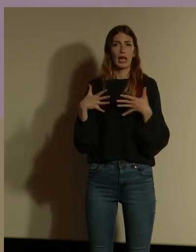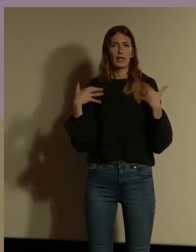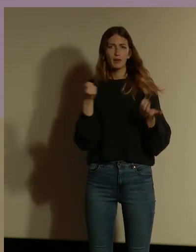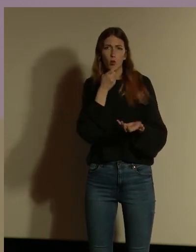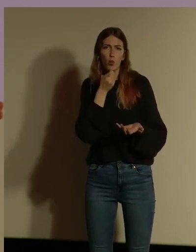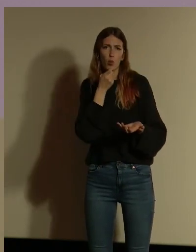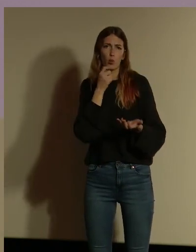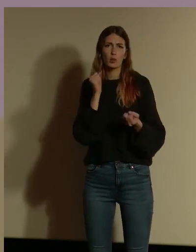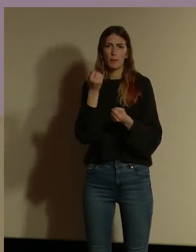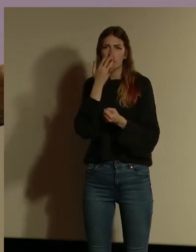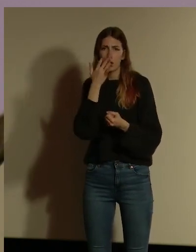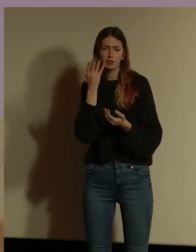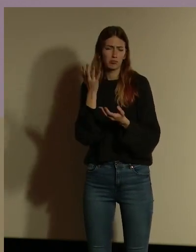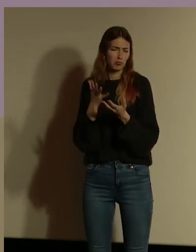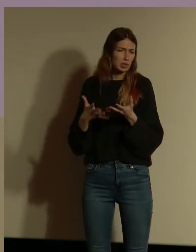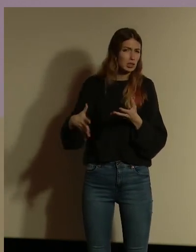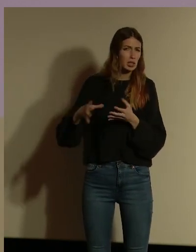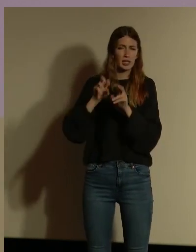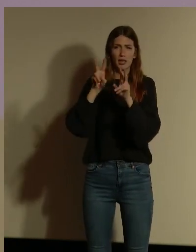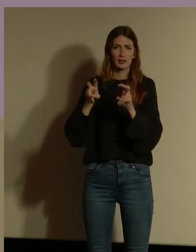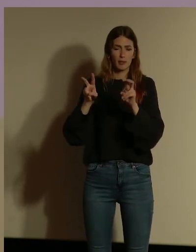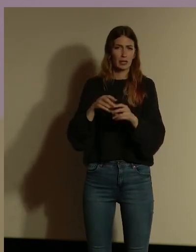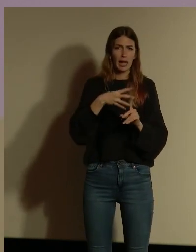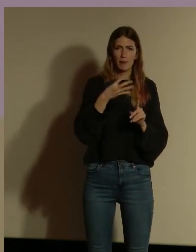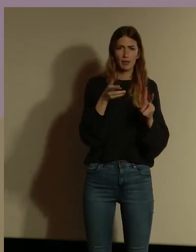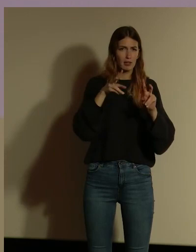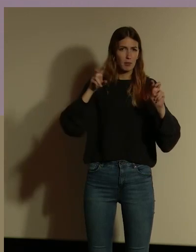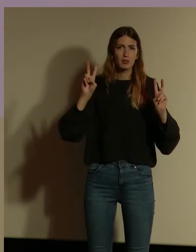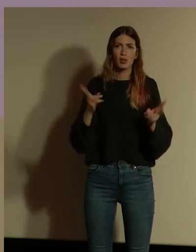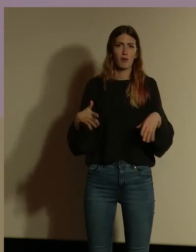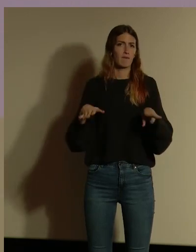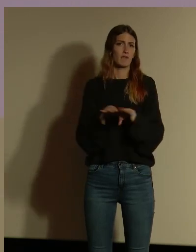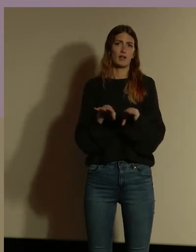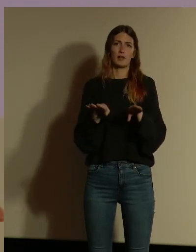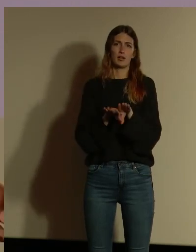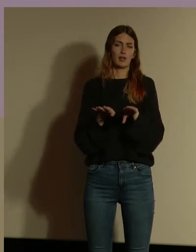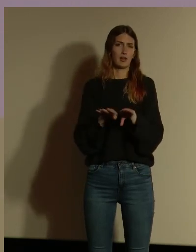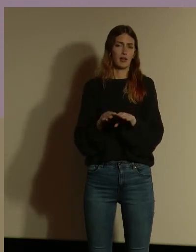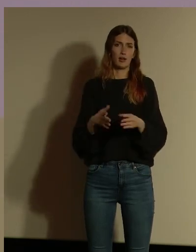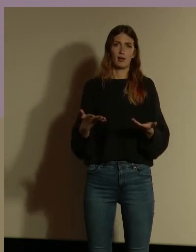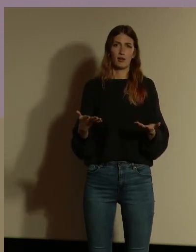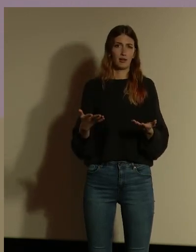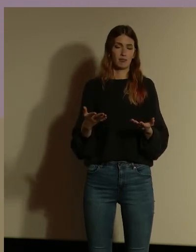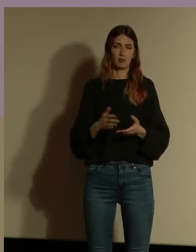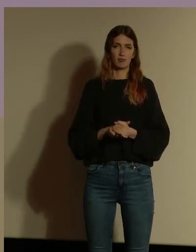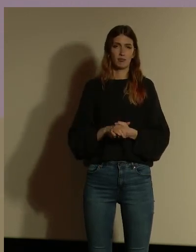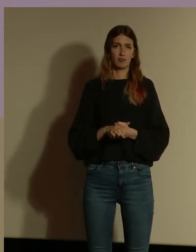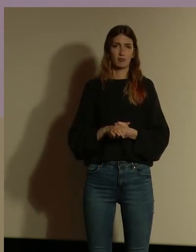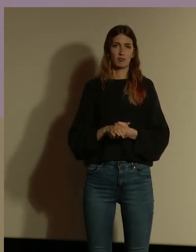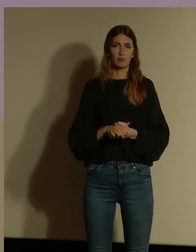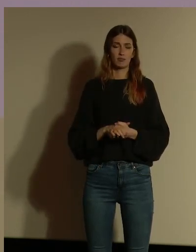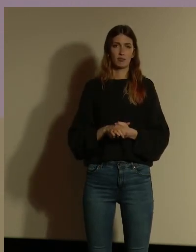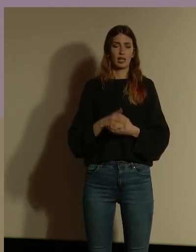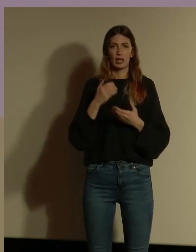tervislikust toitumisest, matemaatikast, kõigest muust, mis elusse puutub. See on täpselt samasugune teema nagu kõik teised.